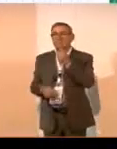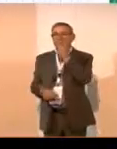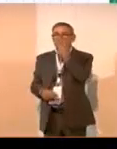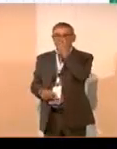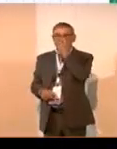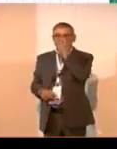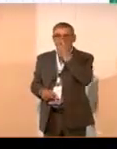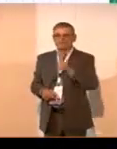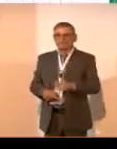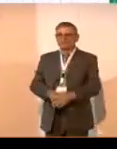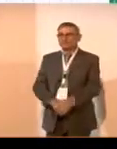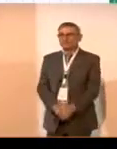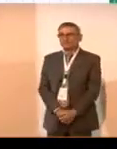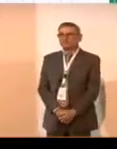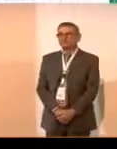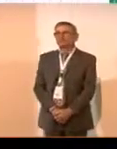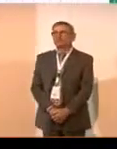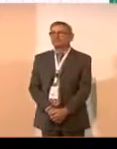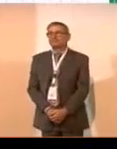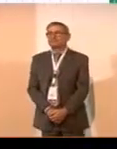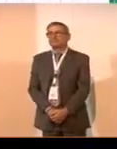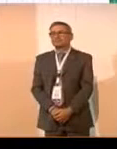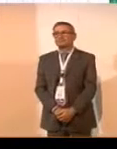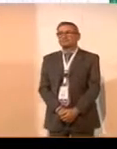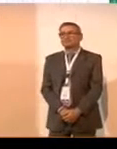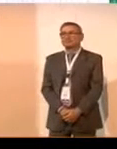Vedete, dopo